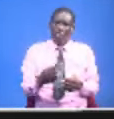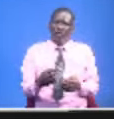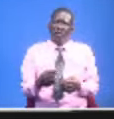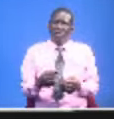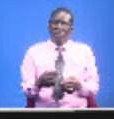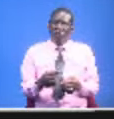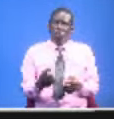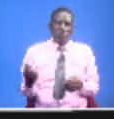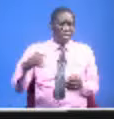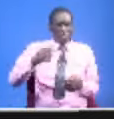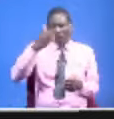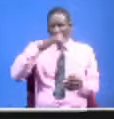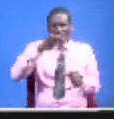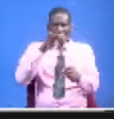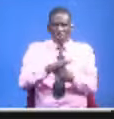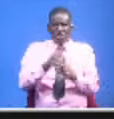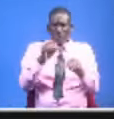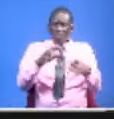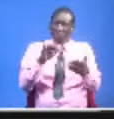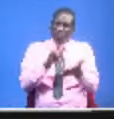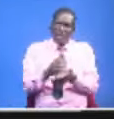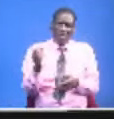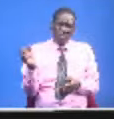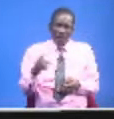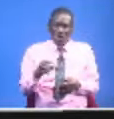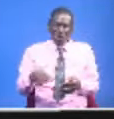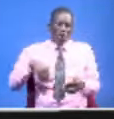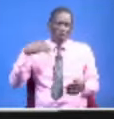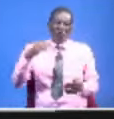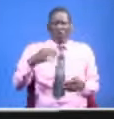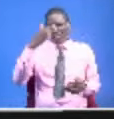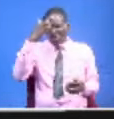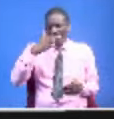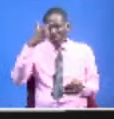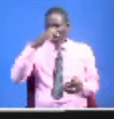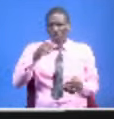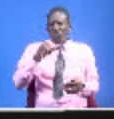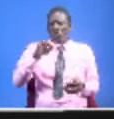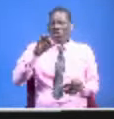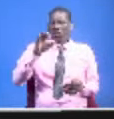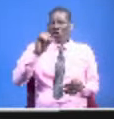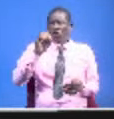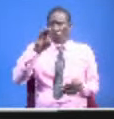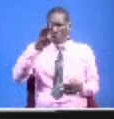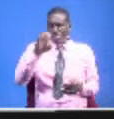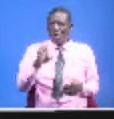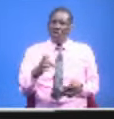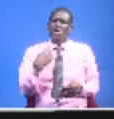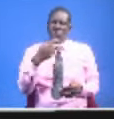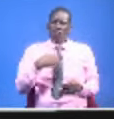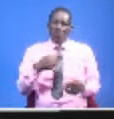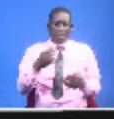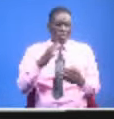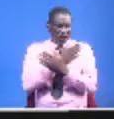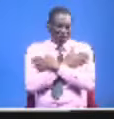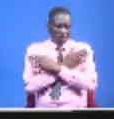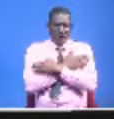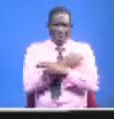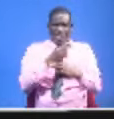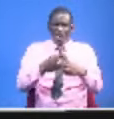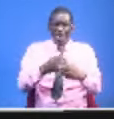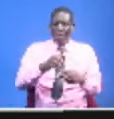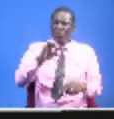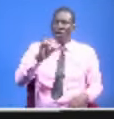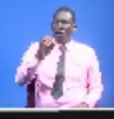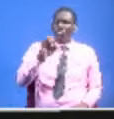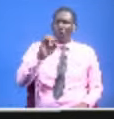kukuja Thika sana, lakini hiyo mwezi alikuwa anakuja Thika kwa huyu Foibe. Akaniambia aka rafiki kake kanaitwa Foibe.